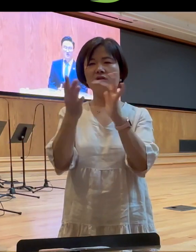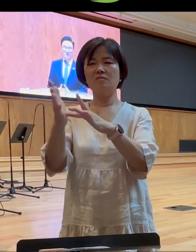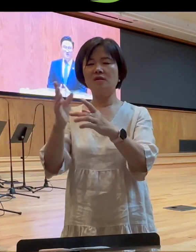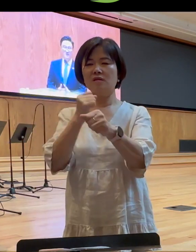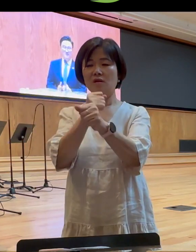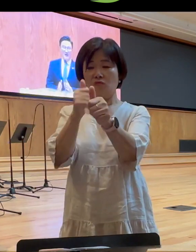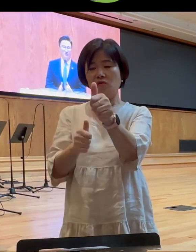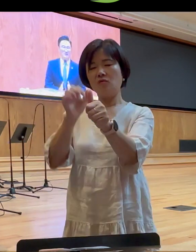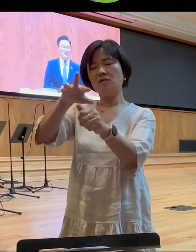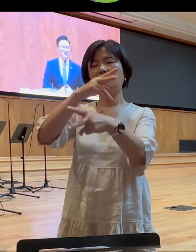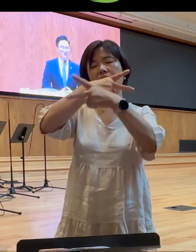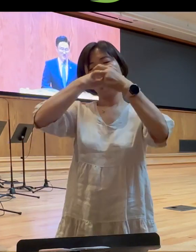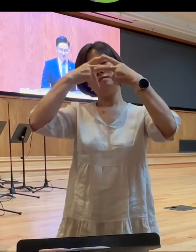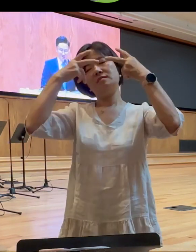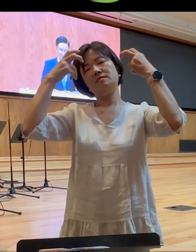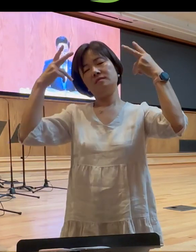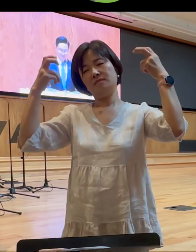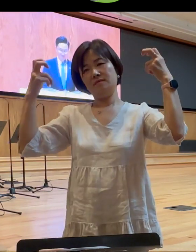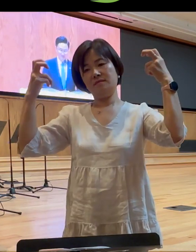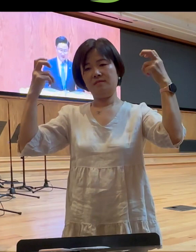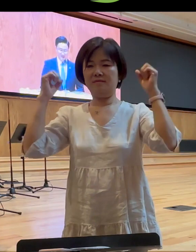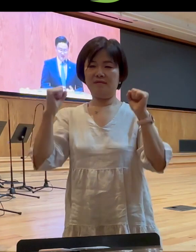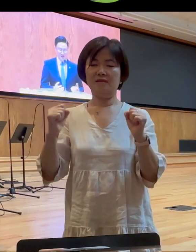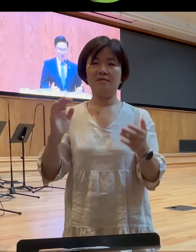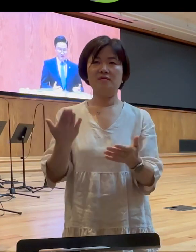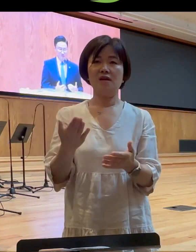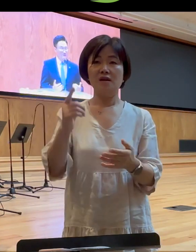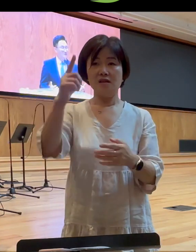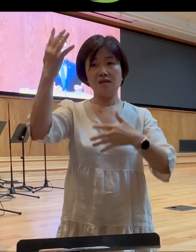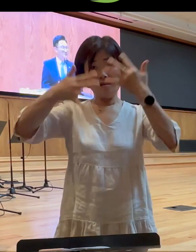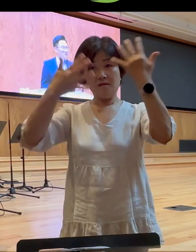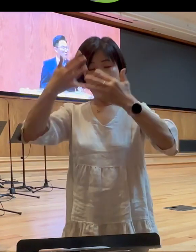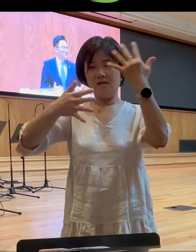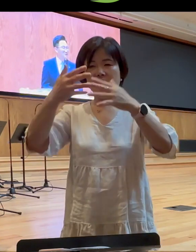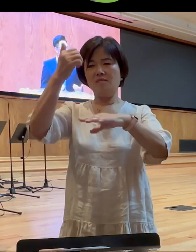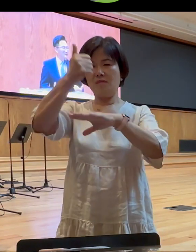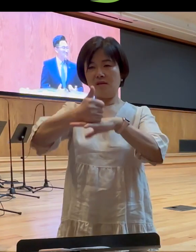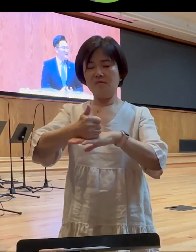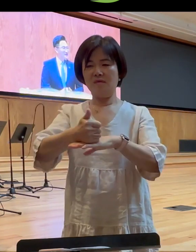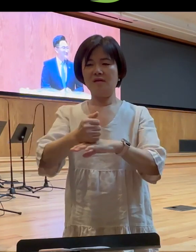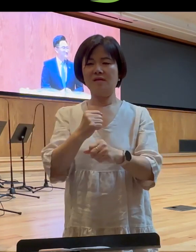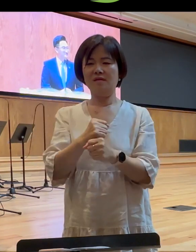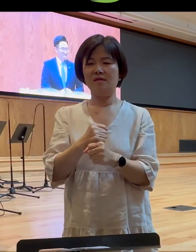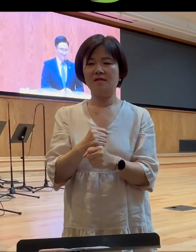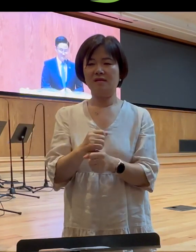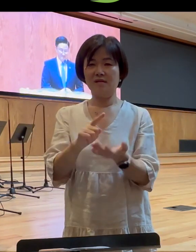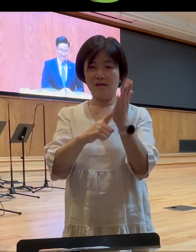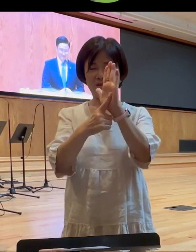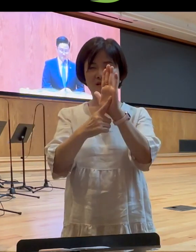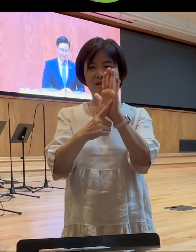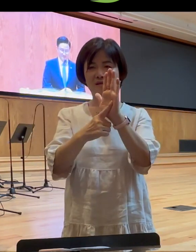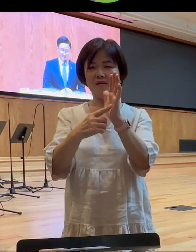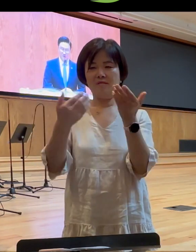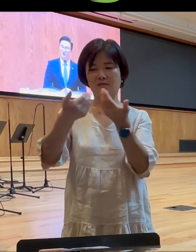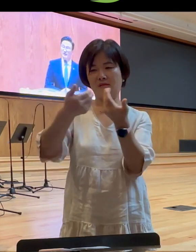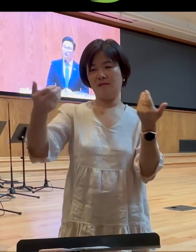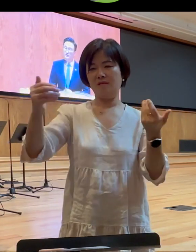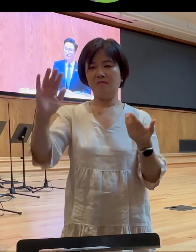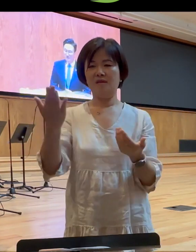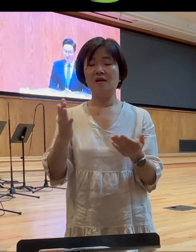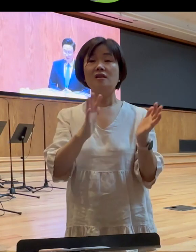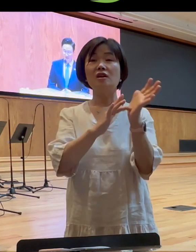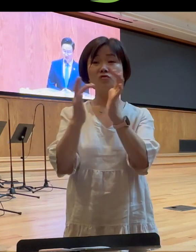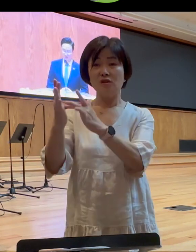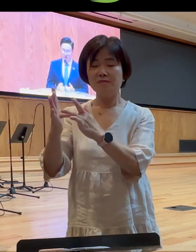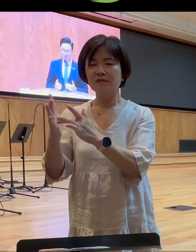뒤편에서 자고 계셨던 것이죠. 이 두 장면이 극단적으로 비교가 됩니다. 여러분,